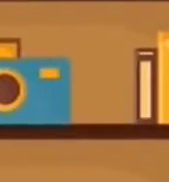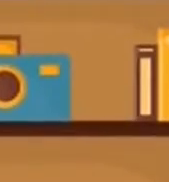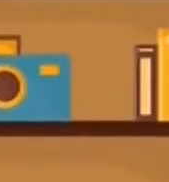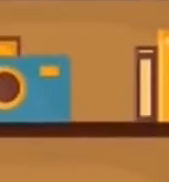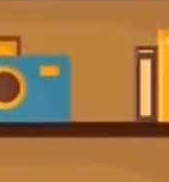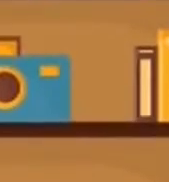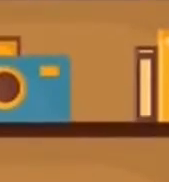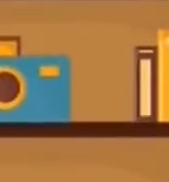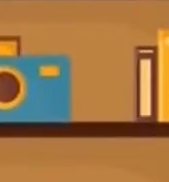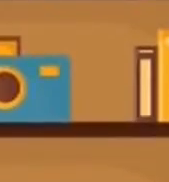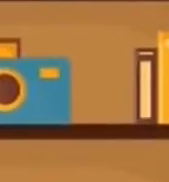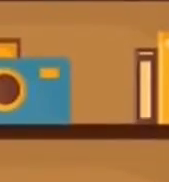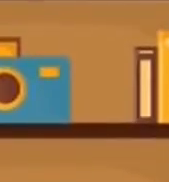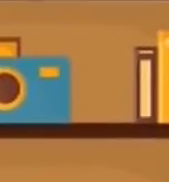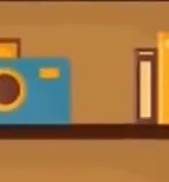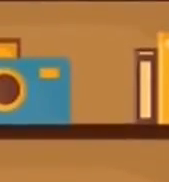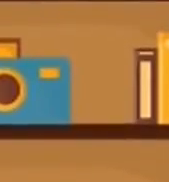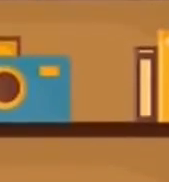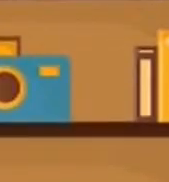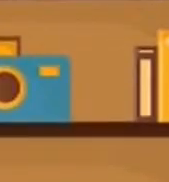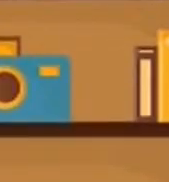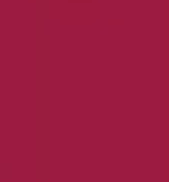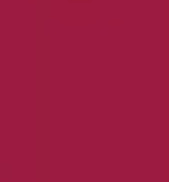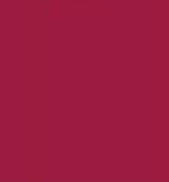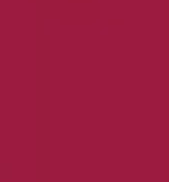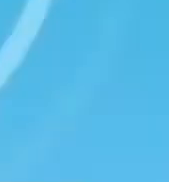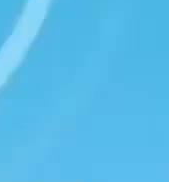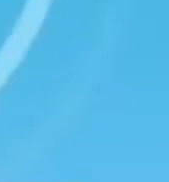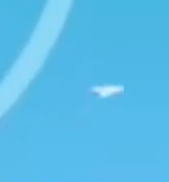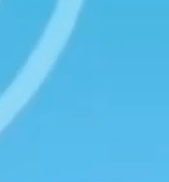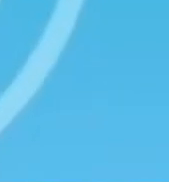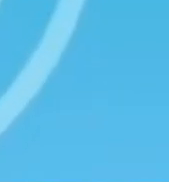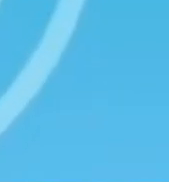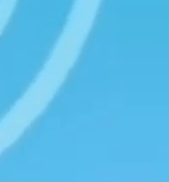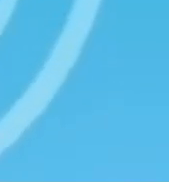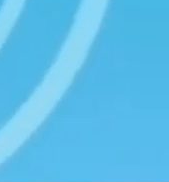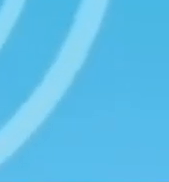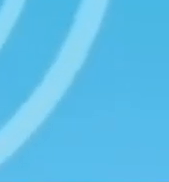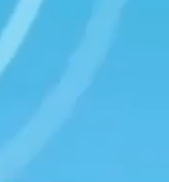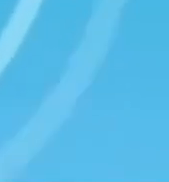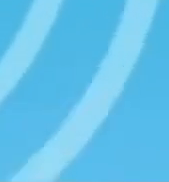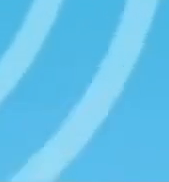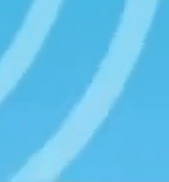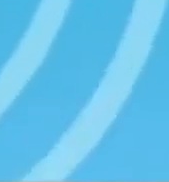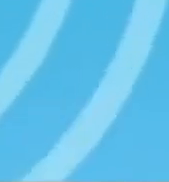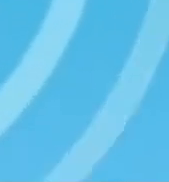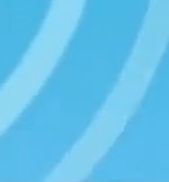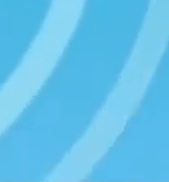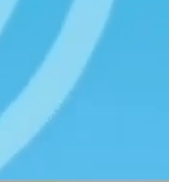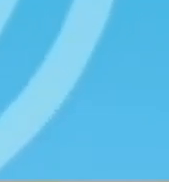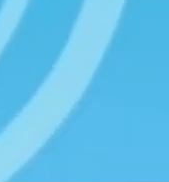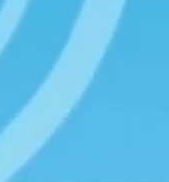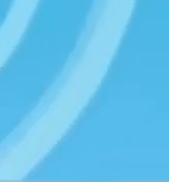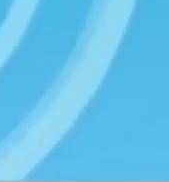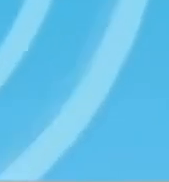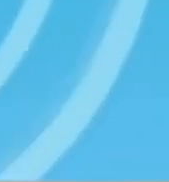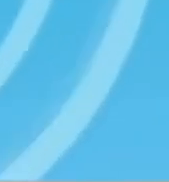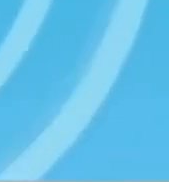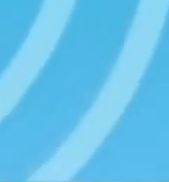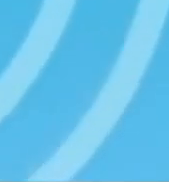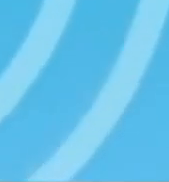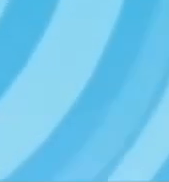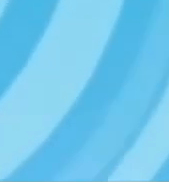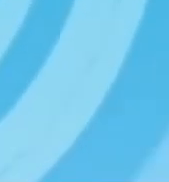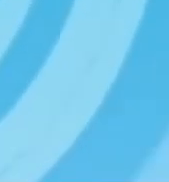3 Budaya. Dan kanal 4 Olahraga. Siaran TV digital dapat dinikmati dari televisi yang telah